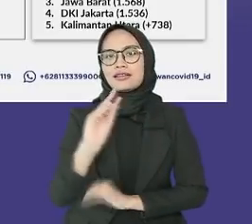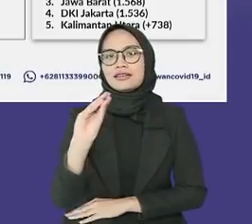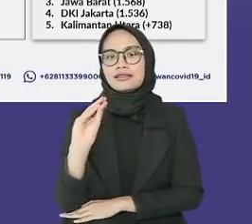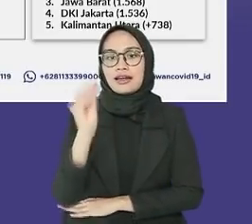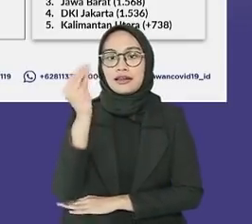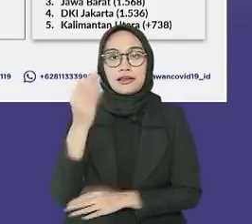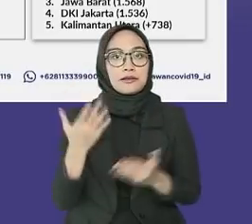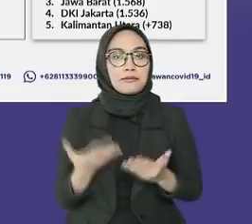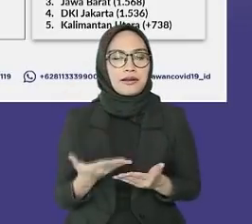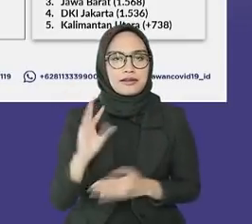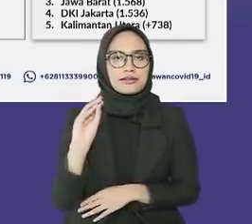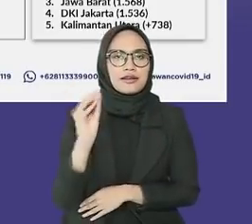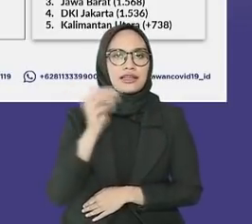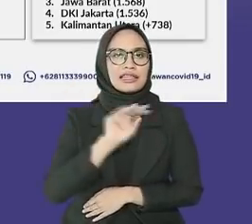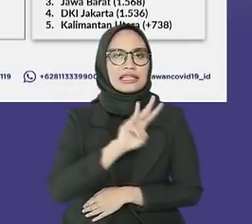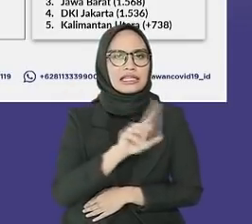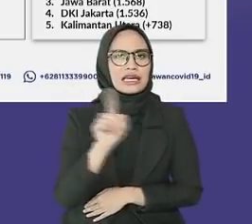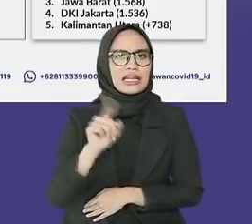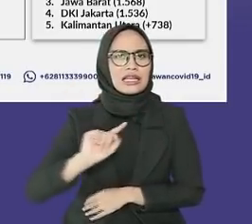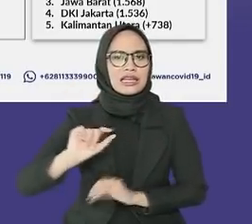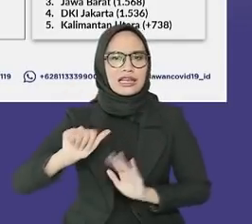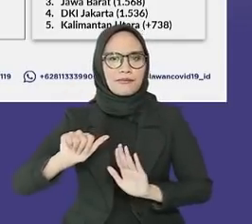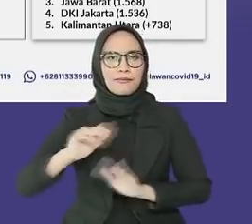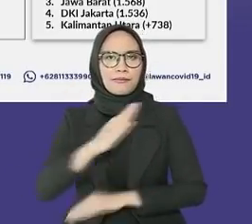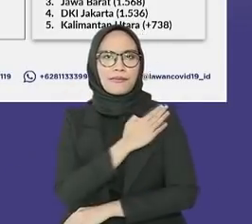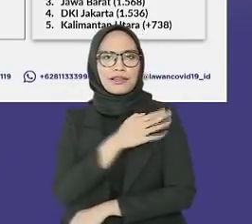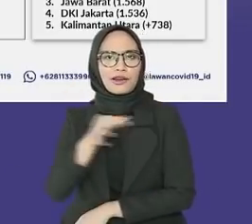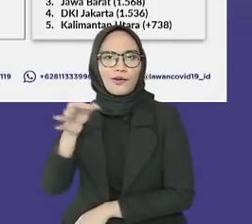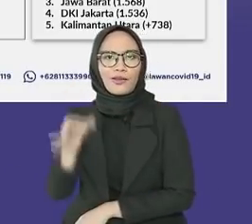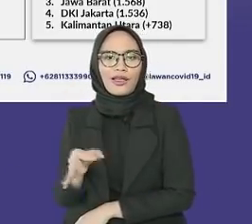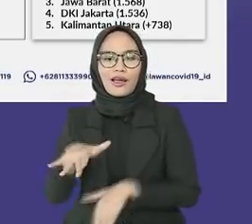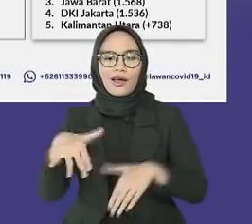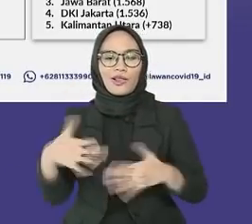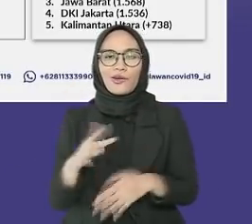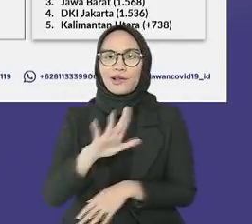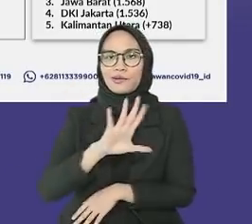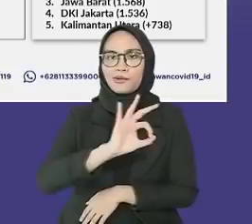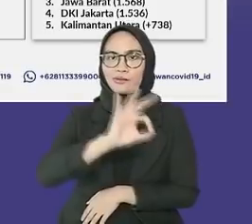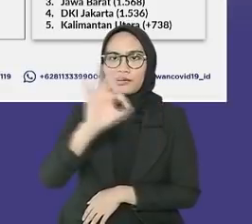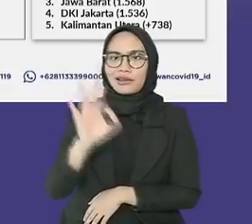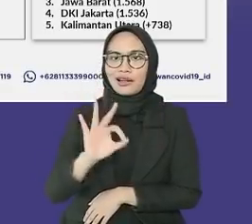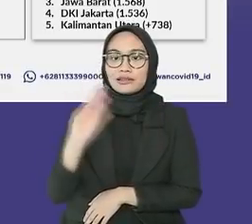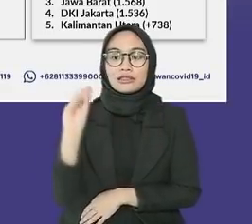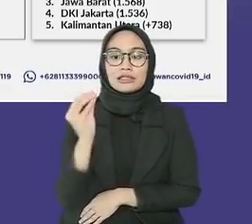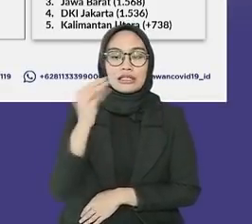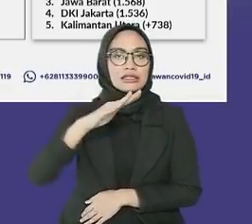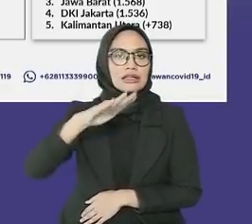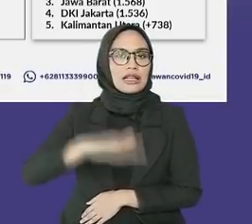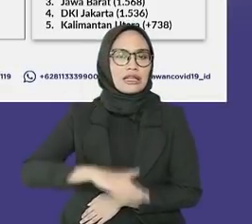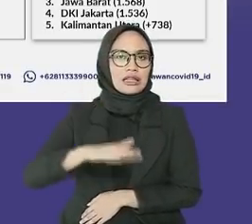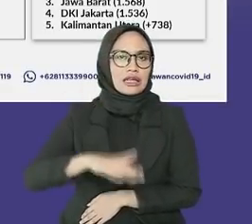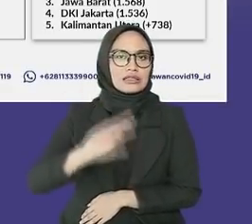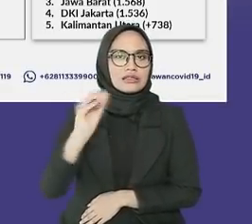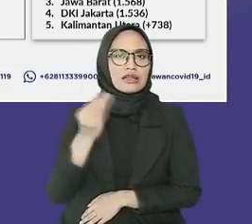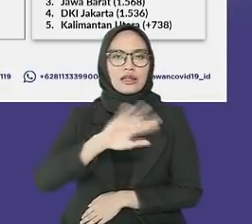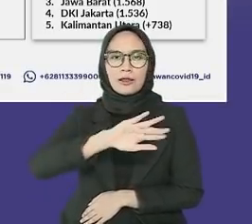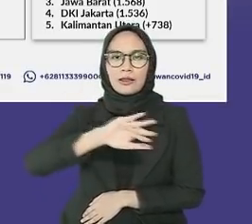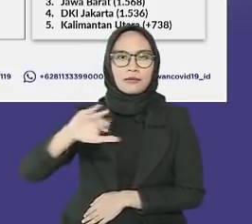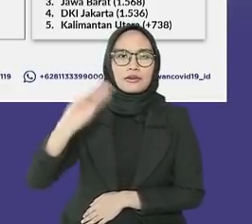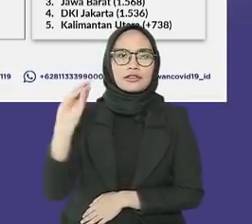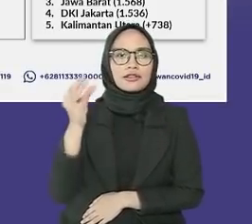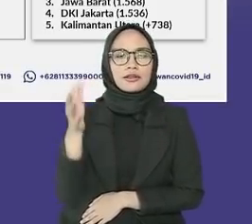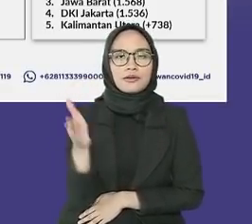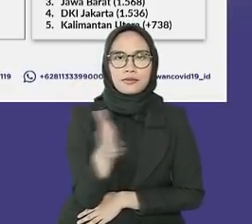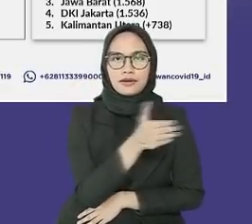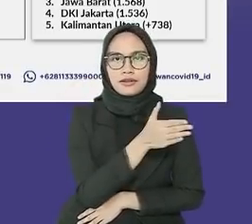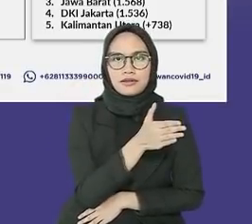DKI Jakarta terdapat 3 dari 6 kabupaten kota atau 50%, yaitu Jakarta Selatan, Jakarta Timur, dan Jakarta